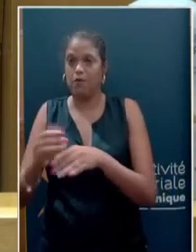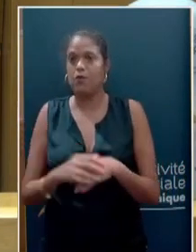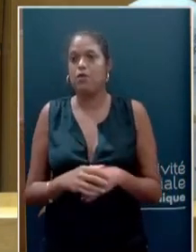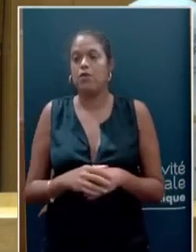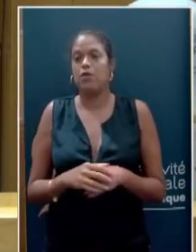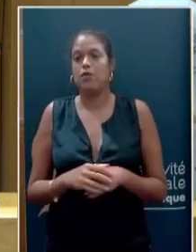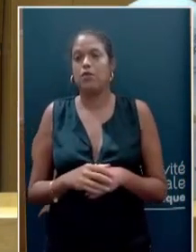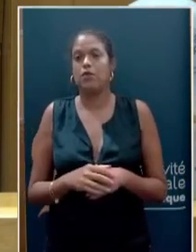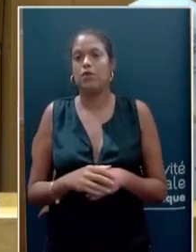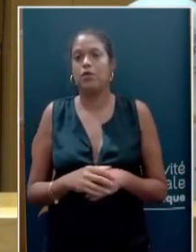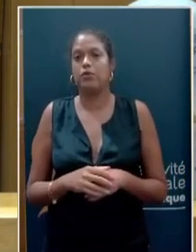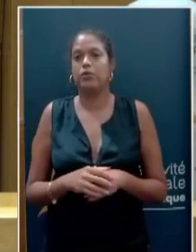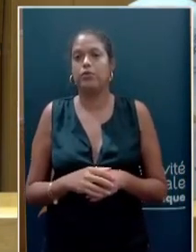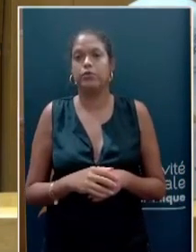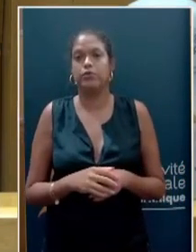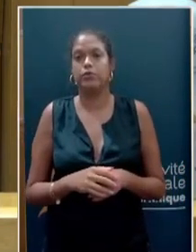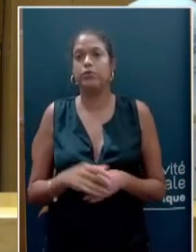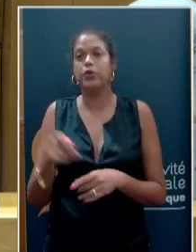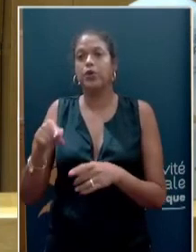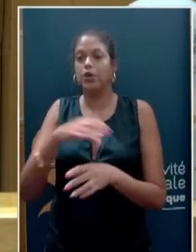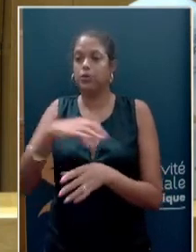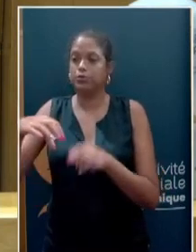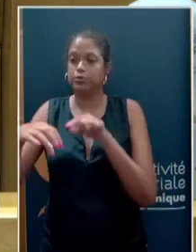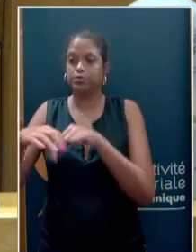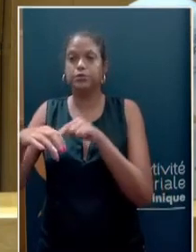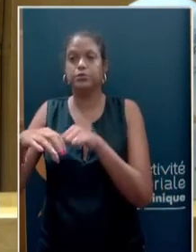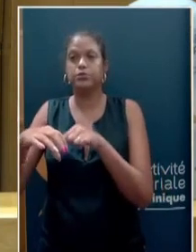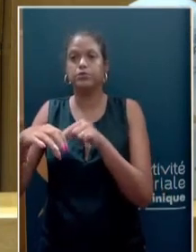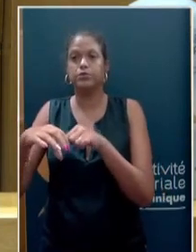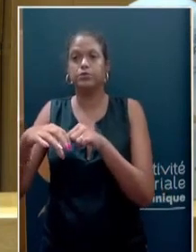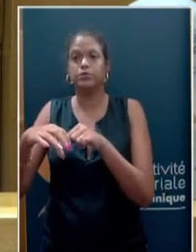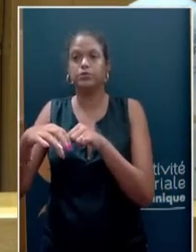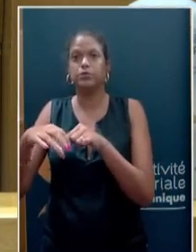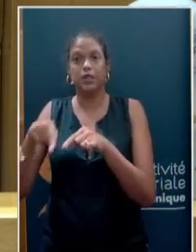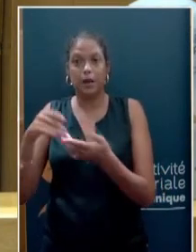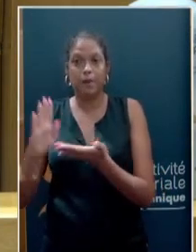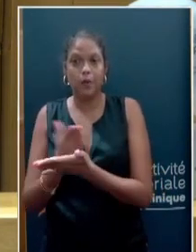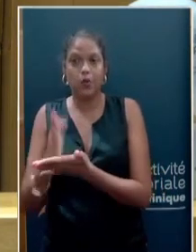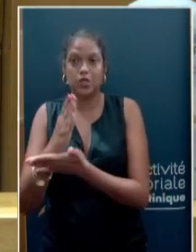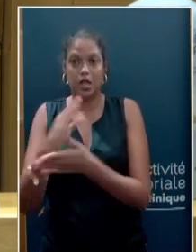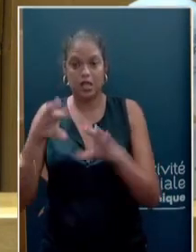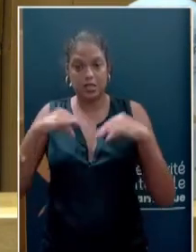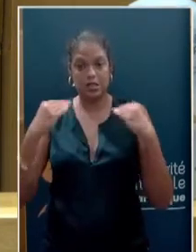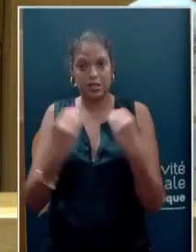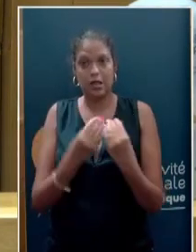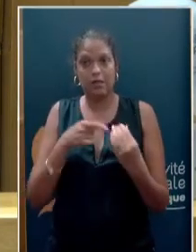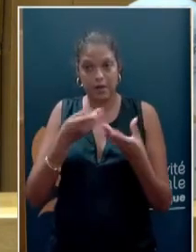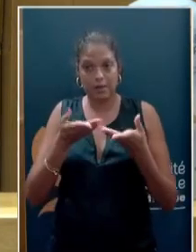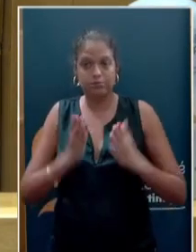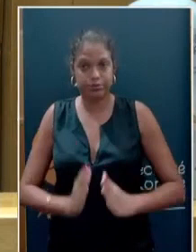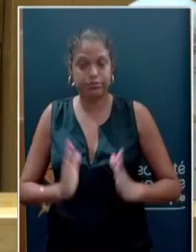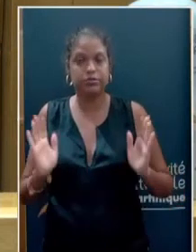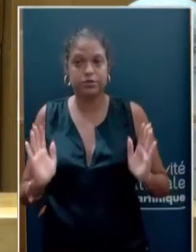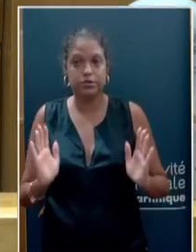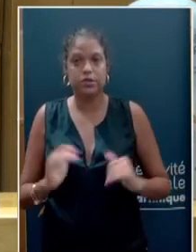et dont, à cause de projets portés par la CTM, et